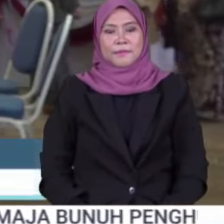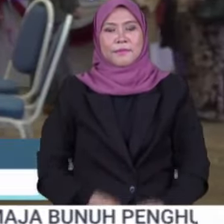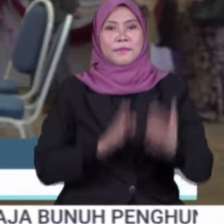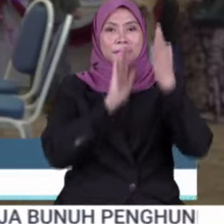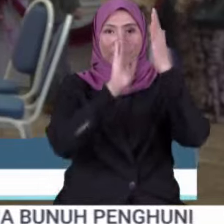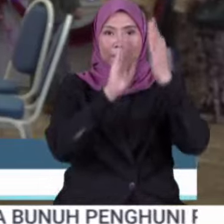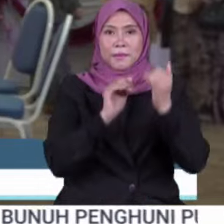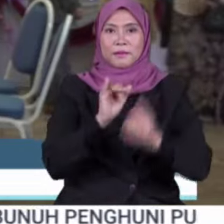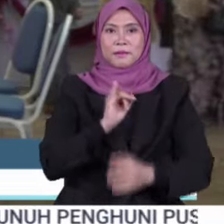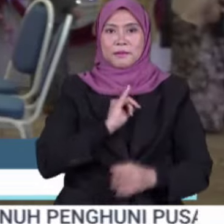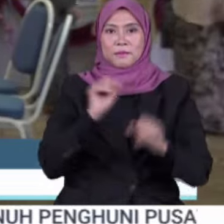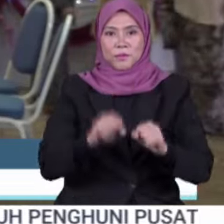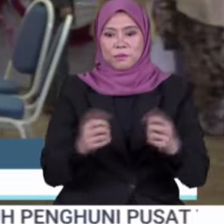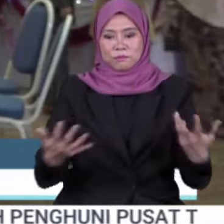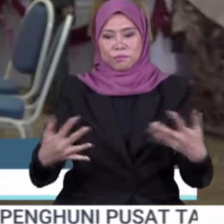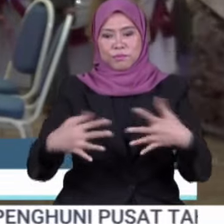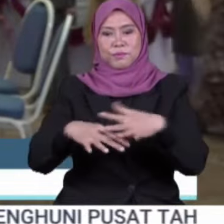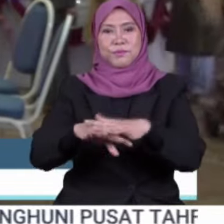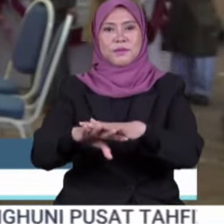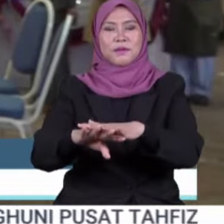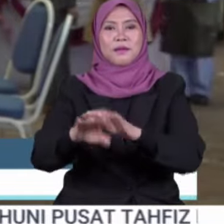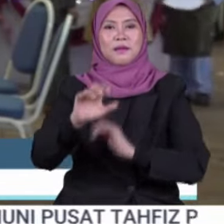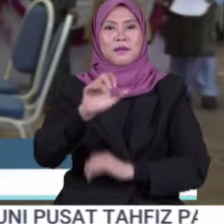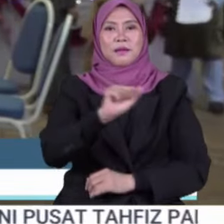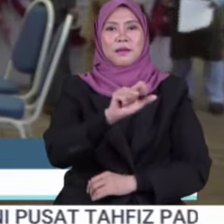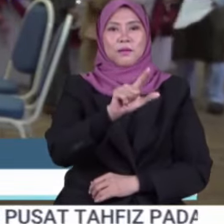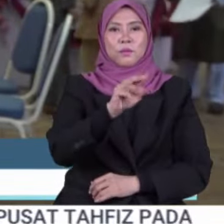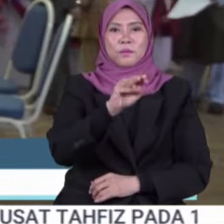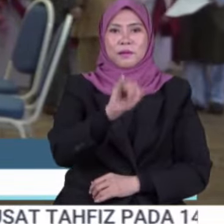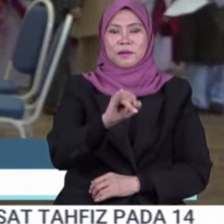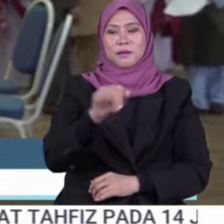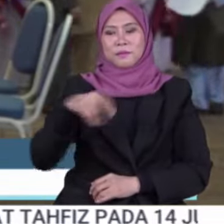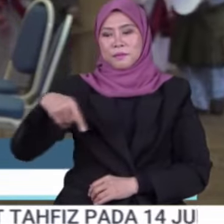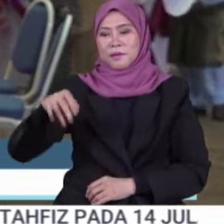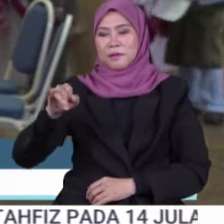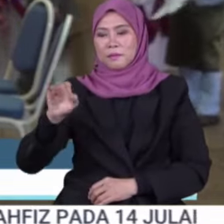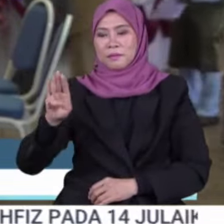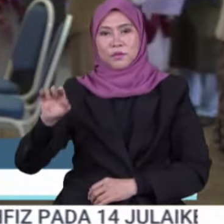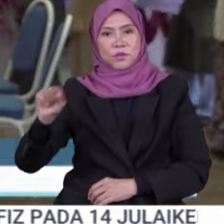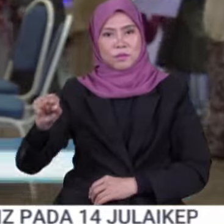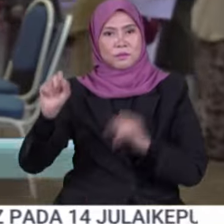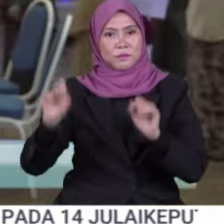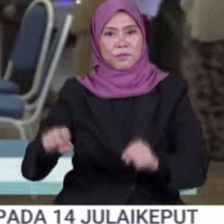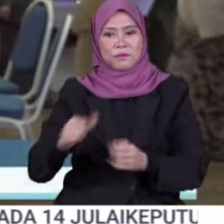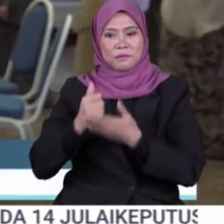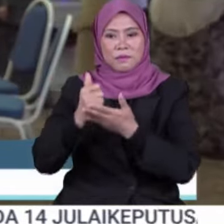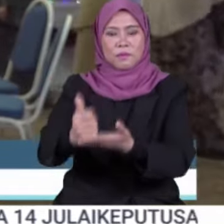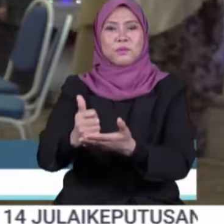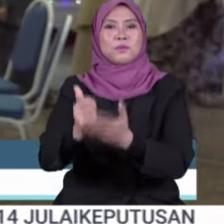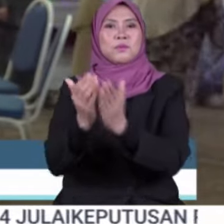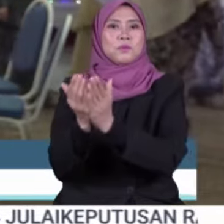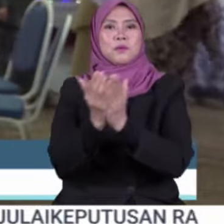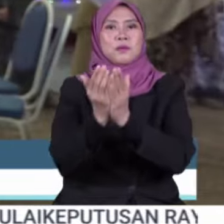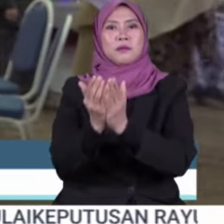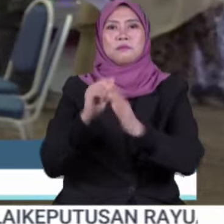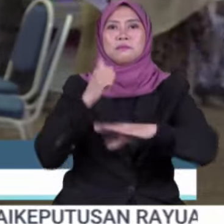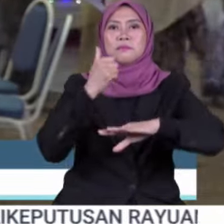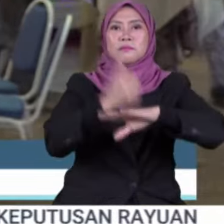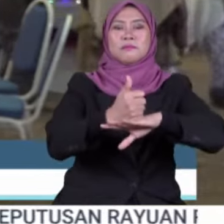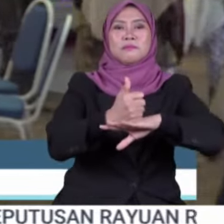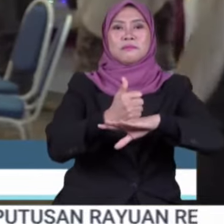kita boleh kombinkan fungsi alumni, PIBG, akhirnya sekurang-kurangnya membantu pihak sekolah dalam